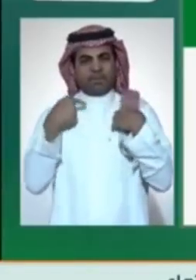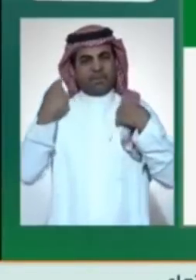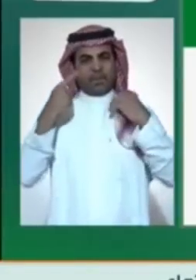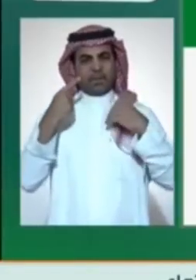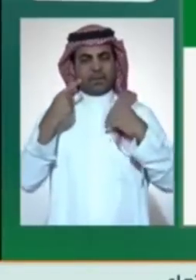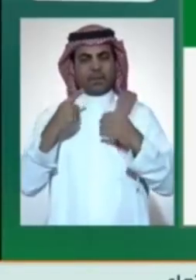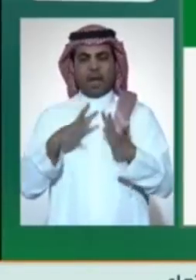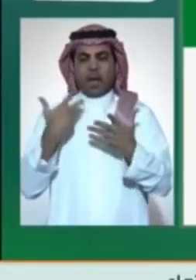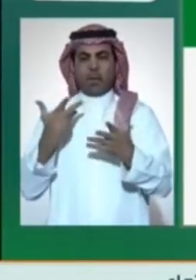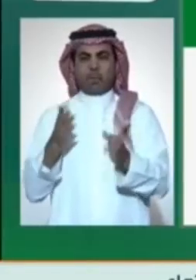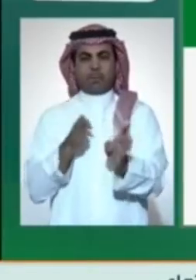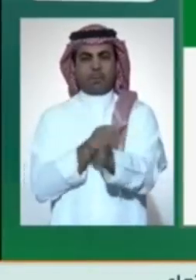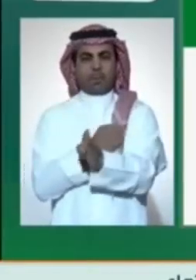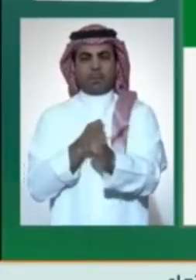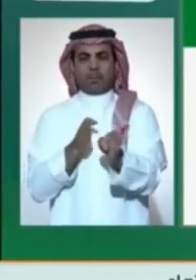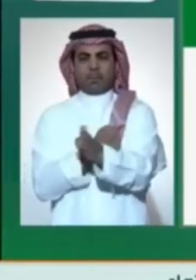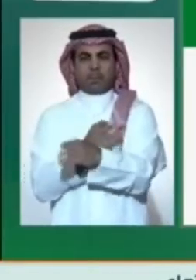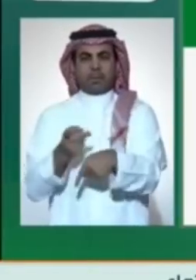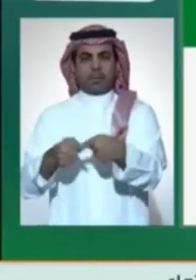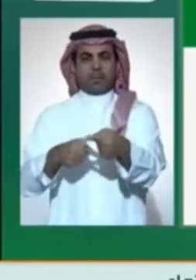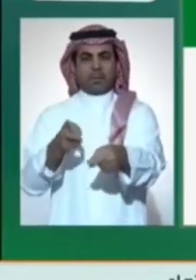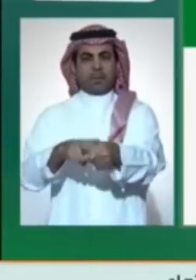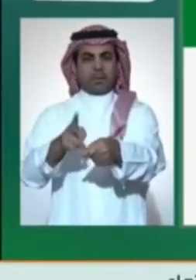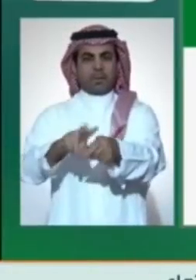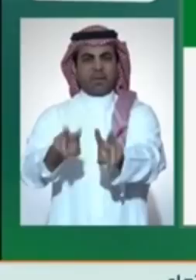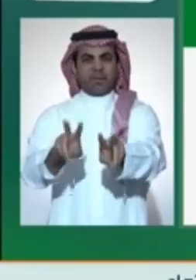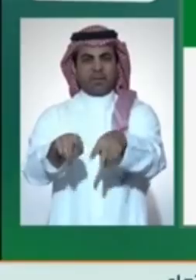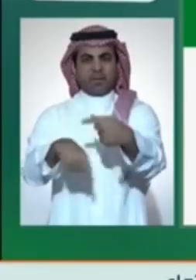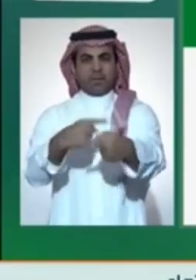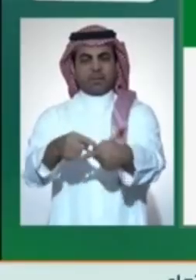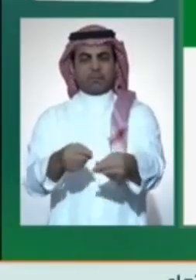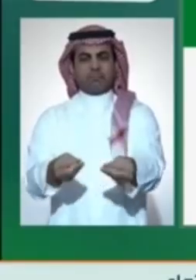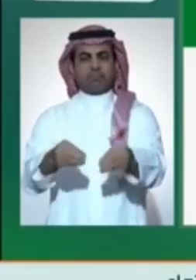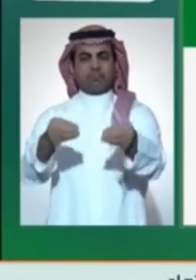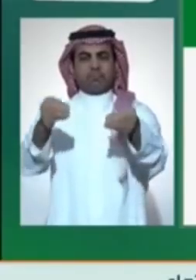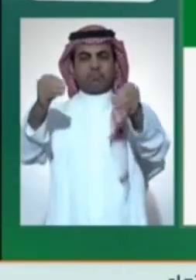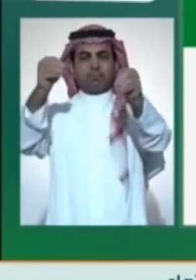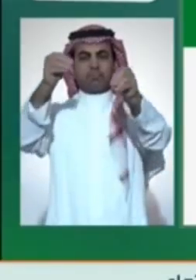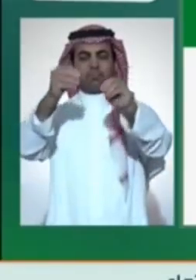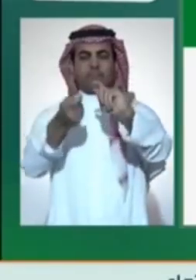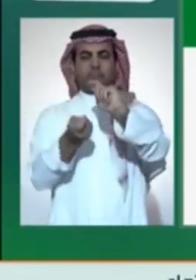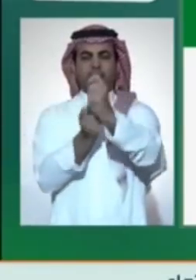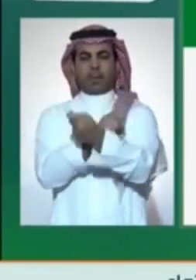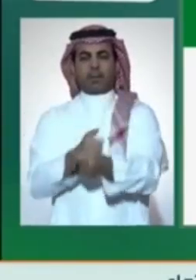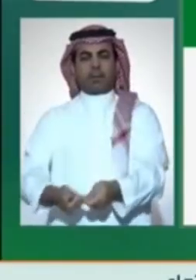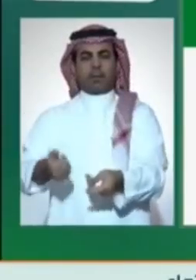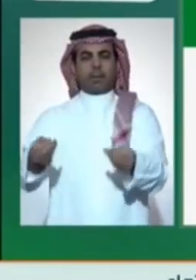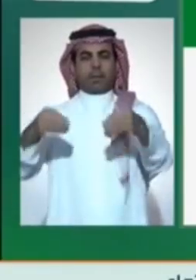بمثل هذه التجاوزات لو استمرت وكثرت لا قدر الله قد يحدث ارتداد ويرتفع مجددا.